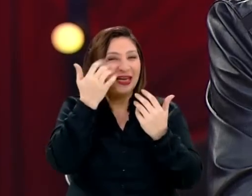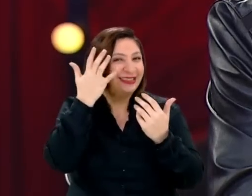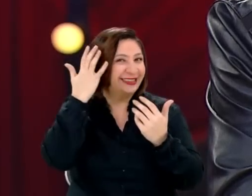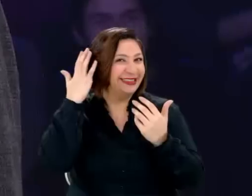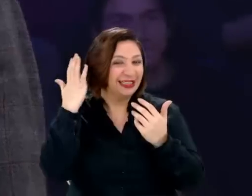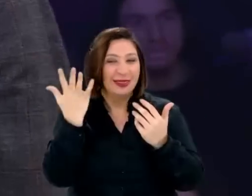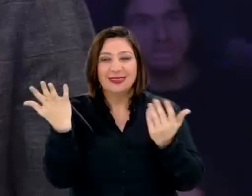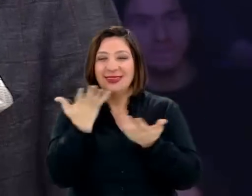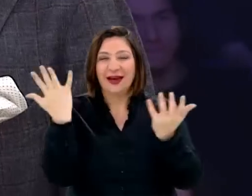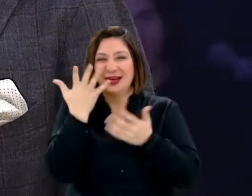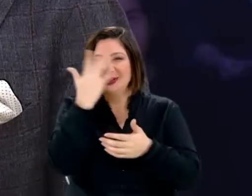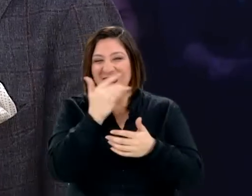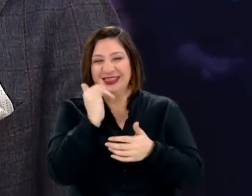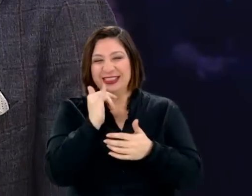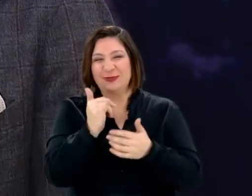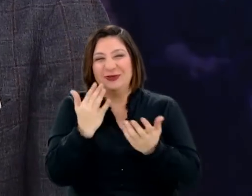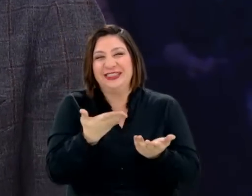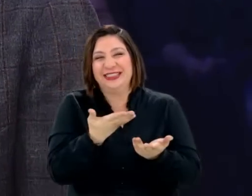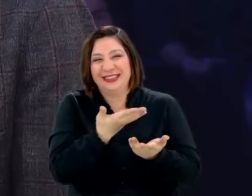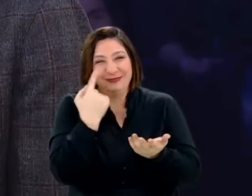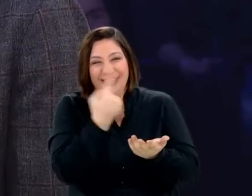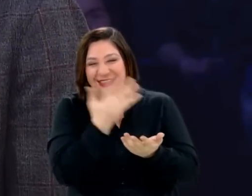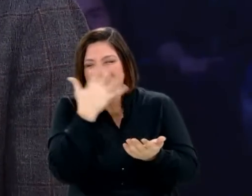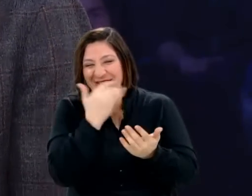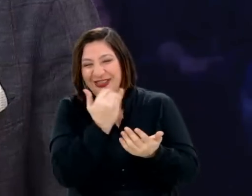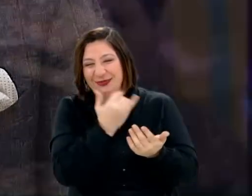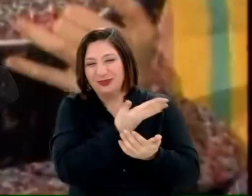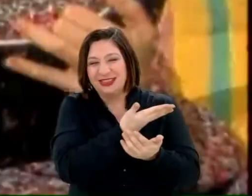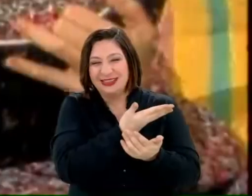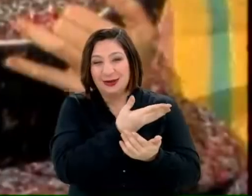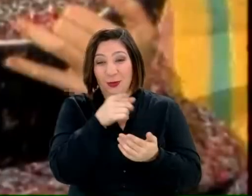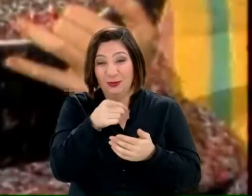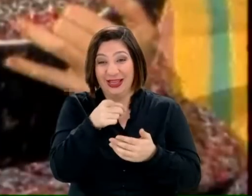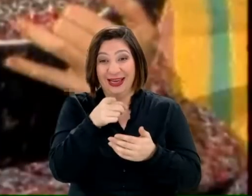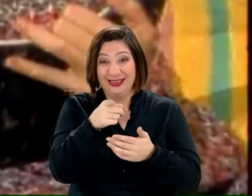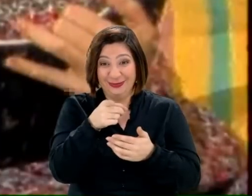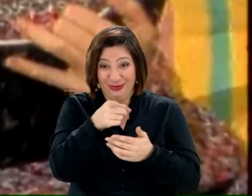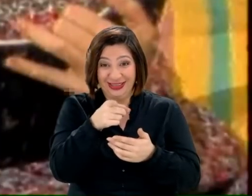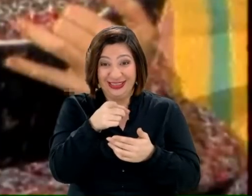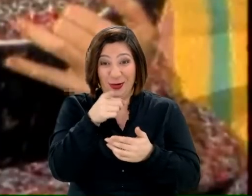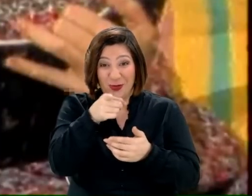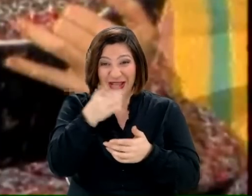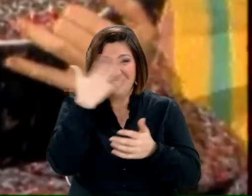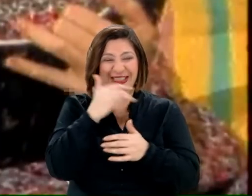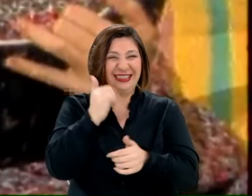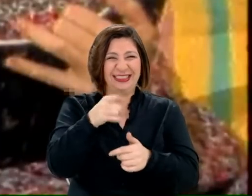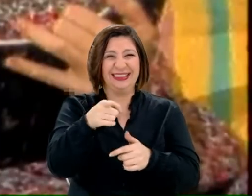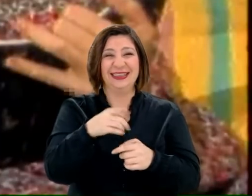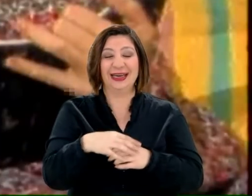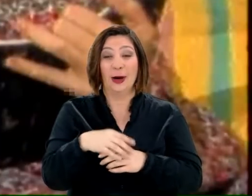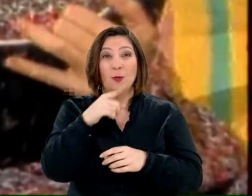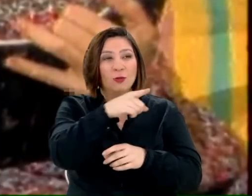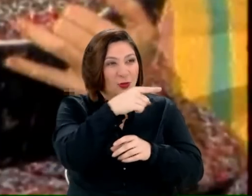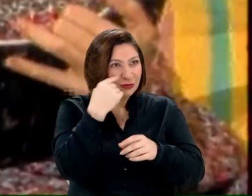saç ne kadar çirkinmiş. Ya. Ne kadar çirkinmiş. Nerede? Burada mı? Hayır, orada tabii ki.